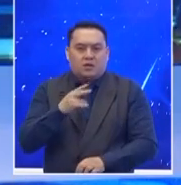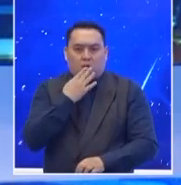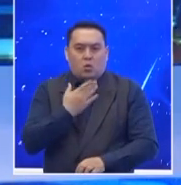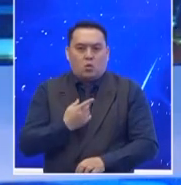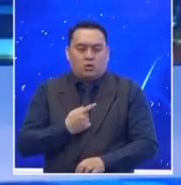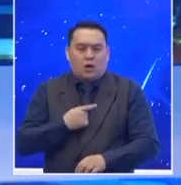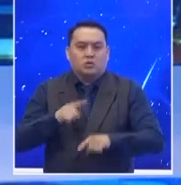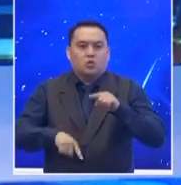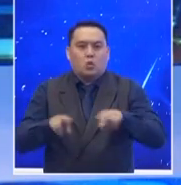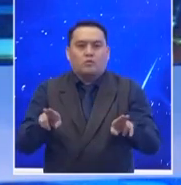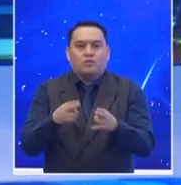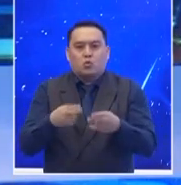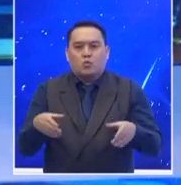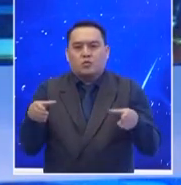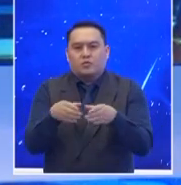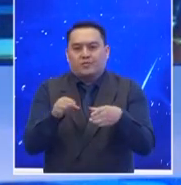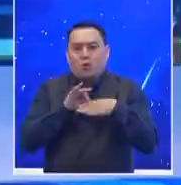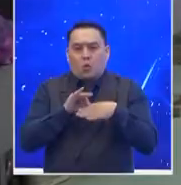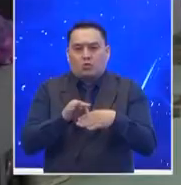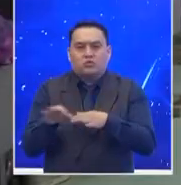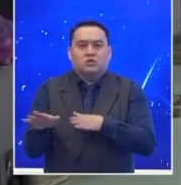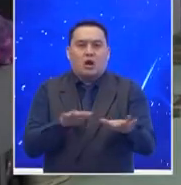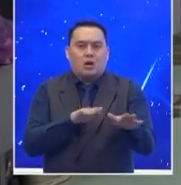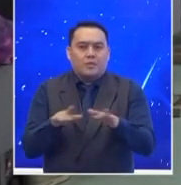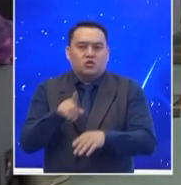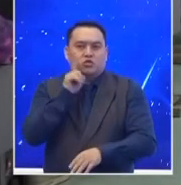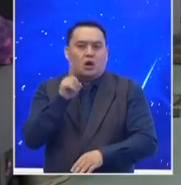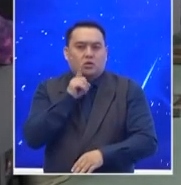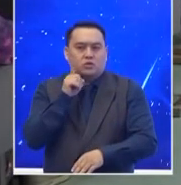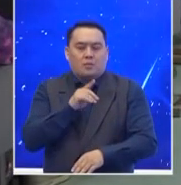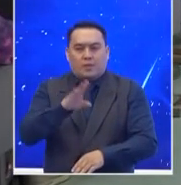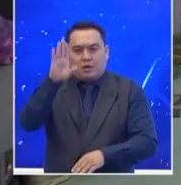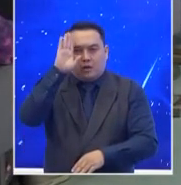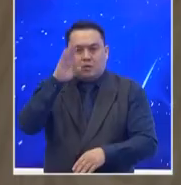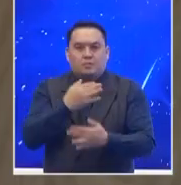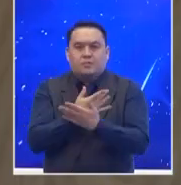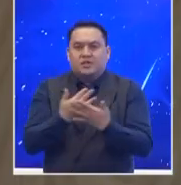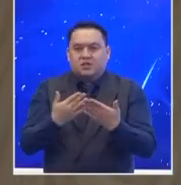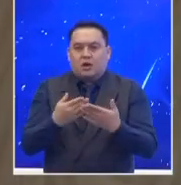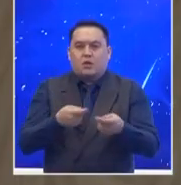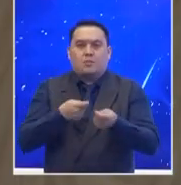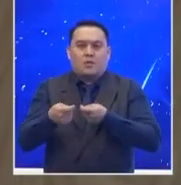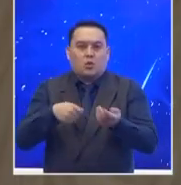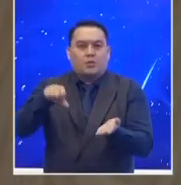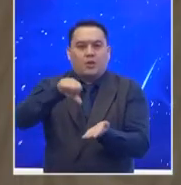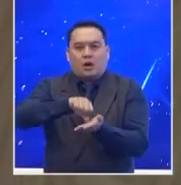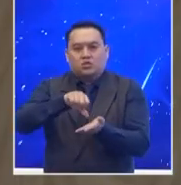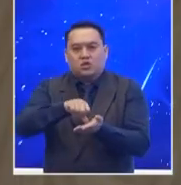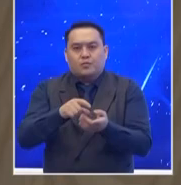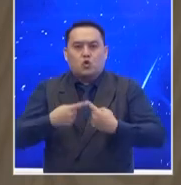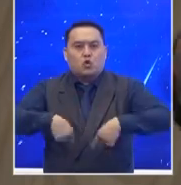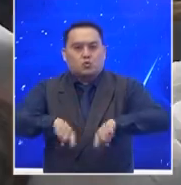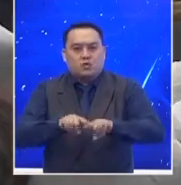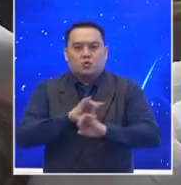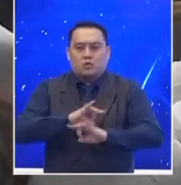патриоттық клубының облыстық форумы өтті. Іс-шараға жергілікті жастар мен оқушылардан бөлек бірқатар мекеме өкілдері қатысты.